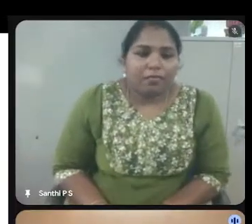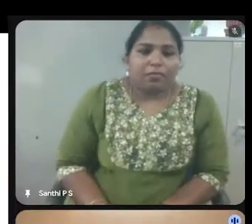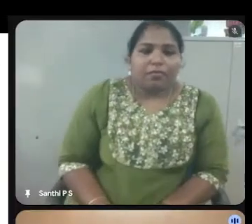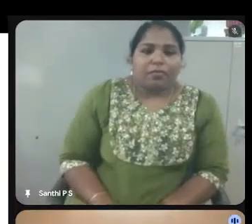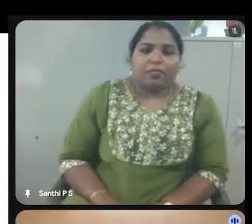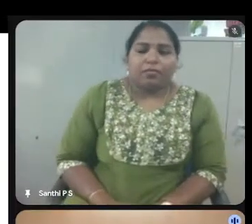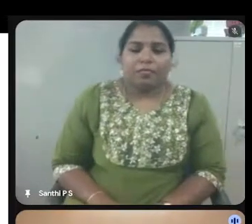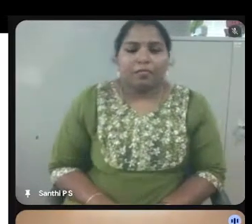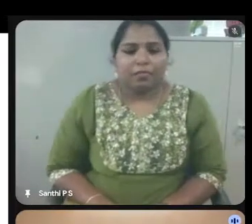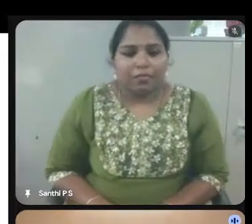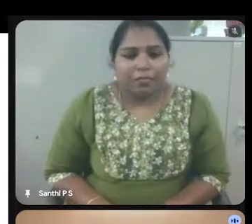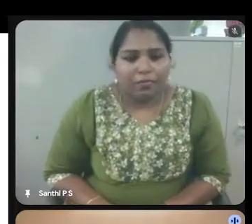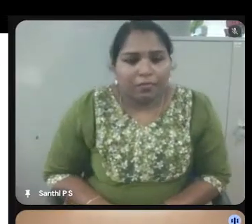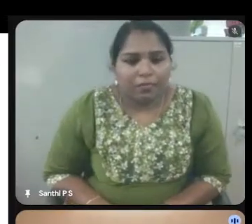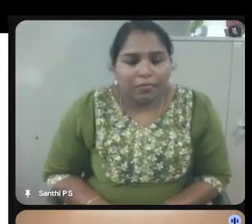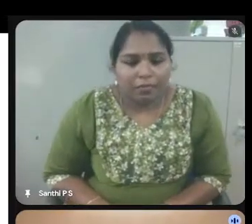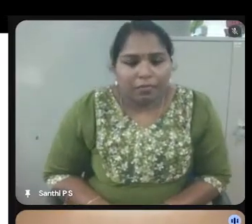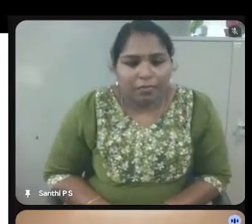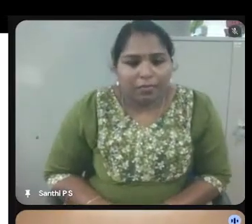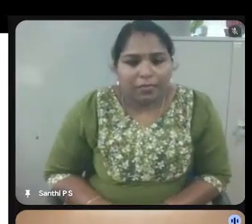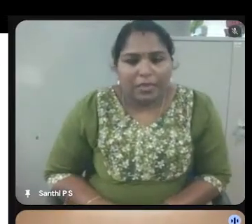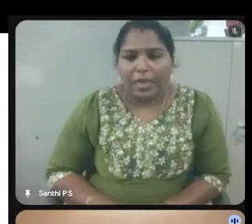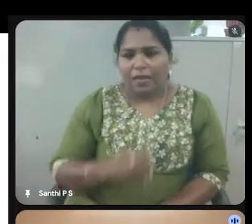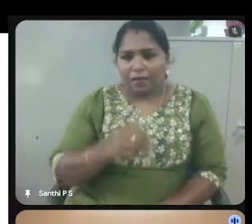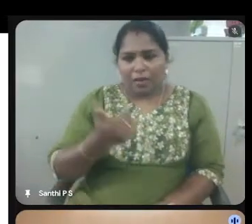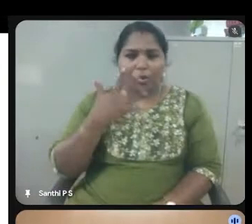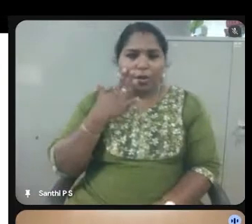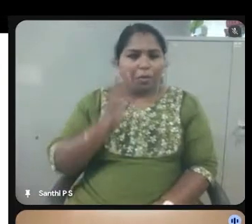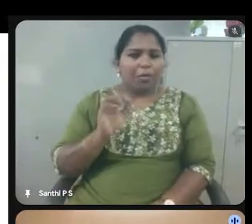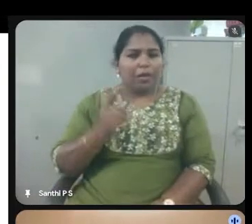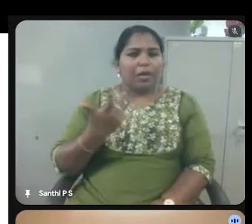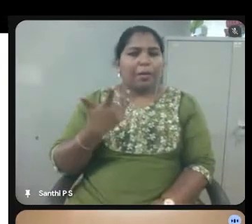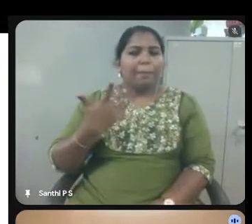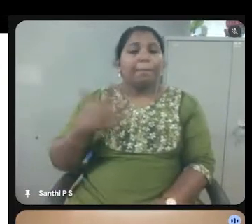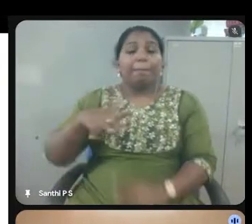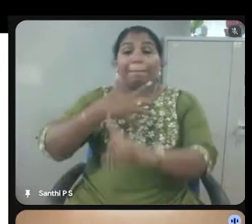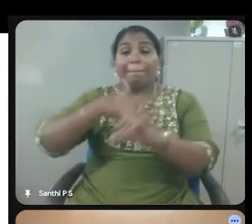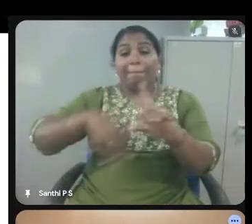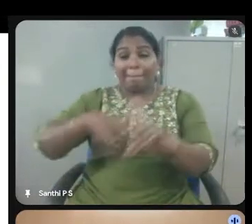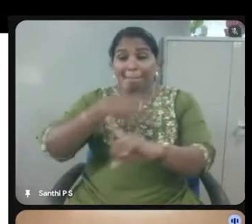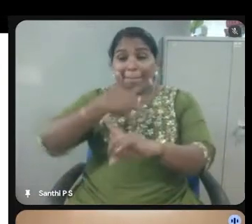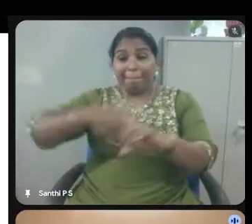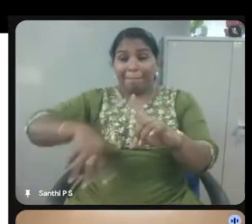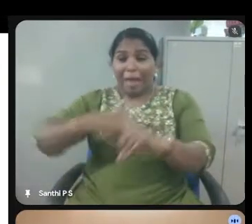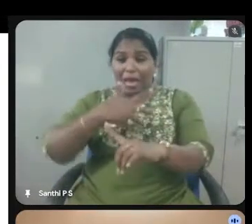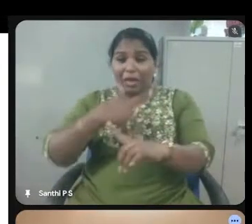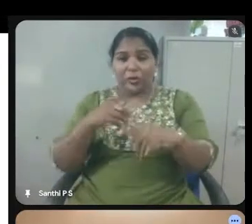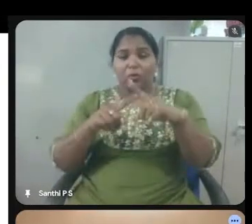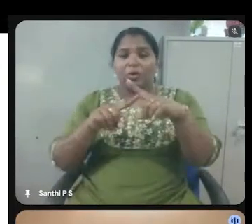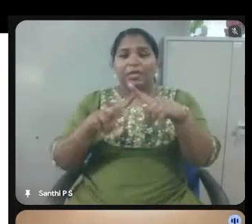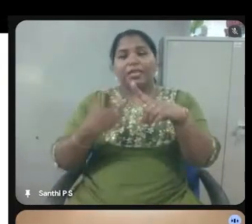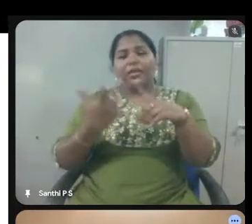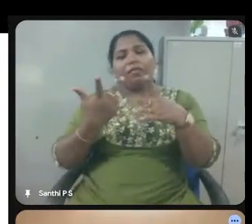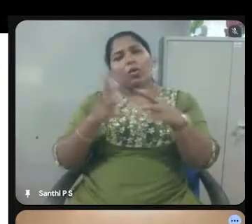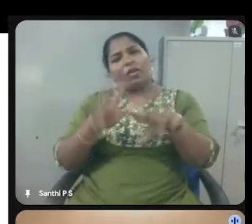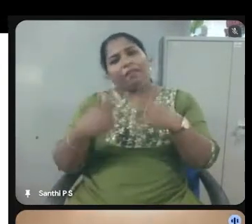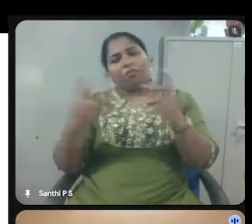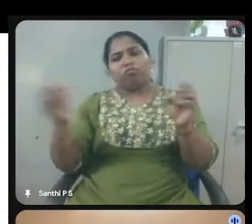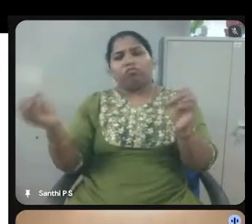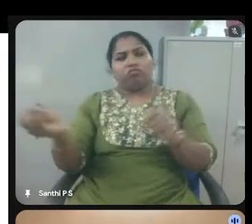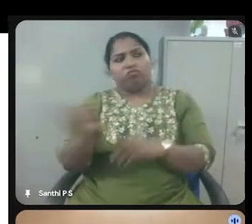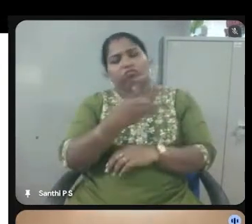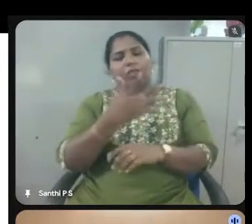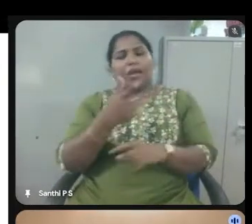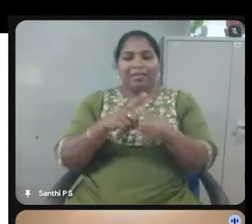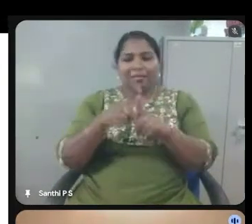അപ്പോൾ അതുപോലെ തന്നെ വേറെ ഇമ്പോർട്ടൻ്റ് ആയിട്ടുള്ള ഒരു കാര്യമാണ് ബാക്ക്ഗ്രൗണ്ട് സ്ക്രീൻ അഥവാ പശ്ചാത്തല സ്ക്രീൻ. അതായത് അടുത്ത്